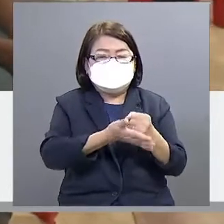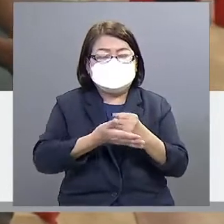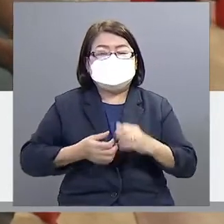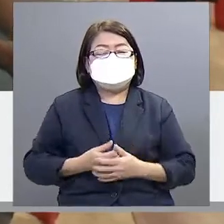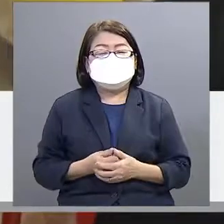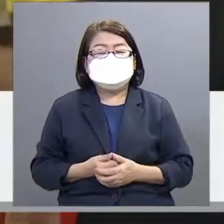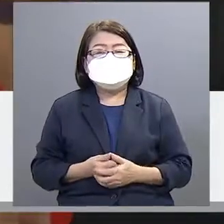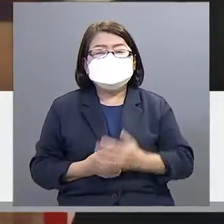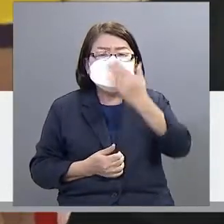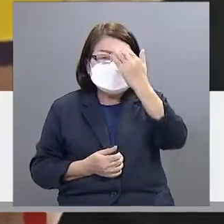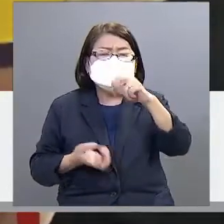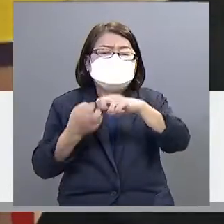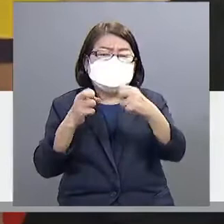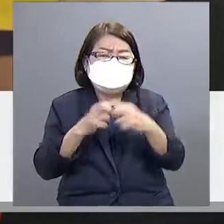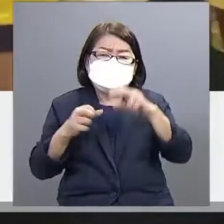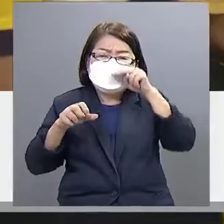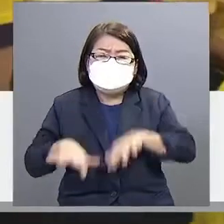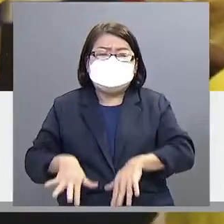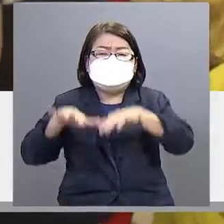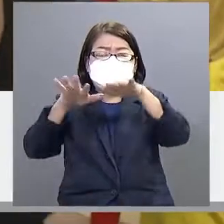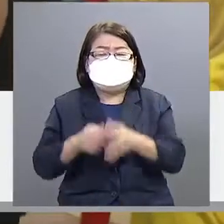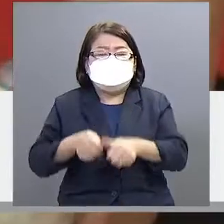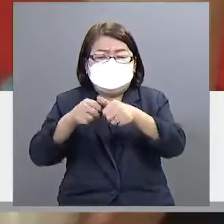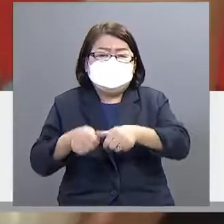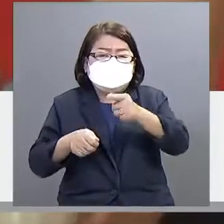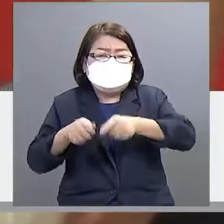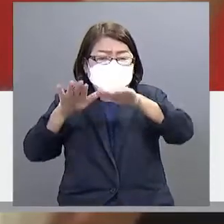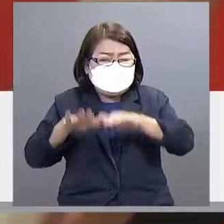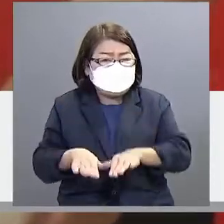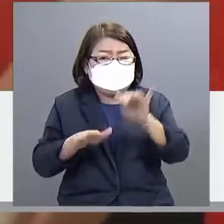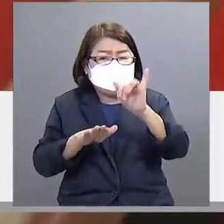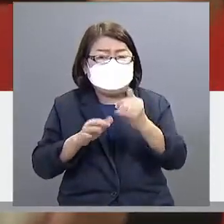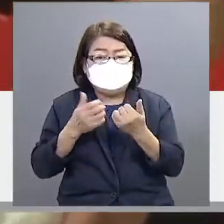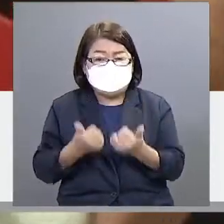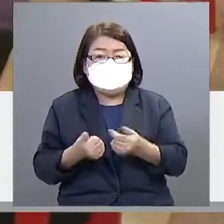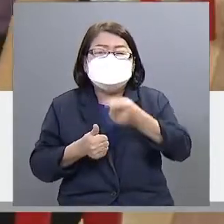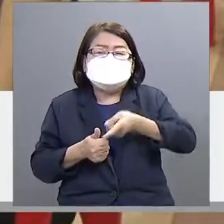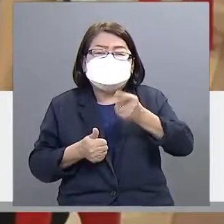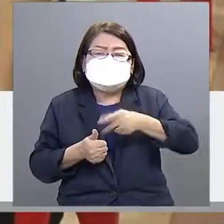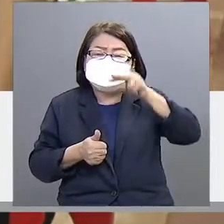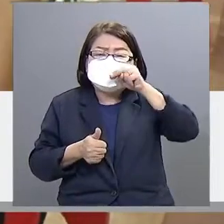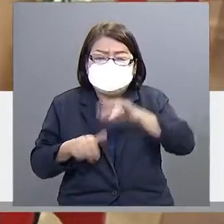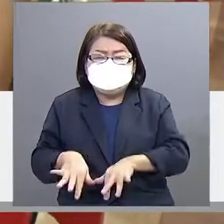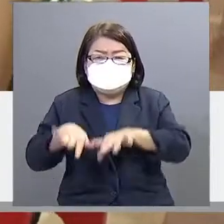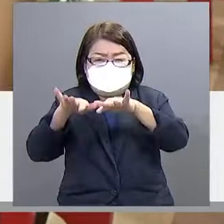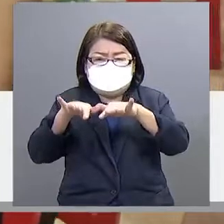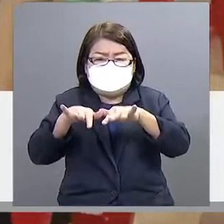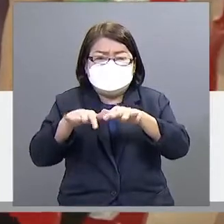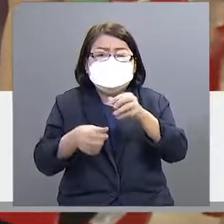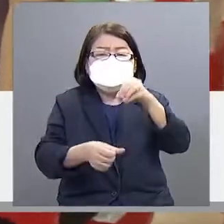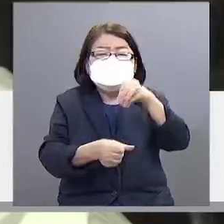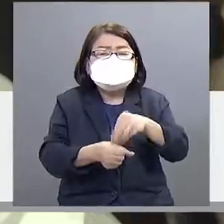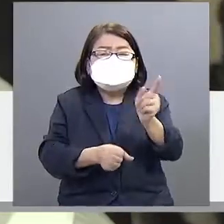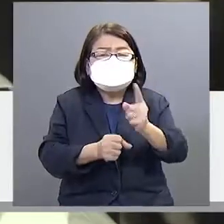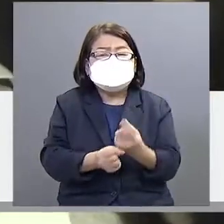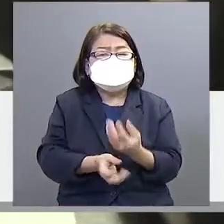ประสบปัญหาน้ำท่วมขังกันมาซักระยะหนึ่งแล้วแต่ตอนนี้ยังคงมีน้ำขังในพื้นที่ทางการเกษตรอยู่สำหรับ